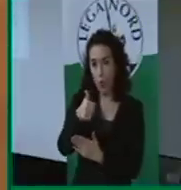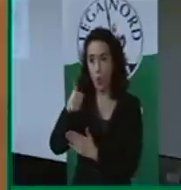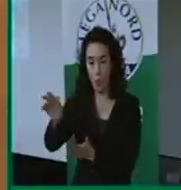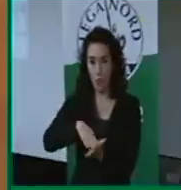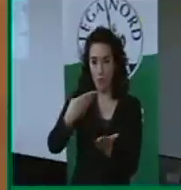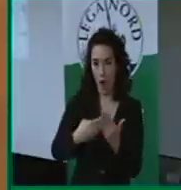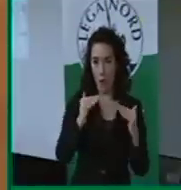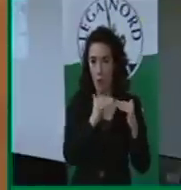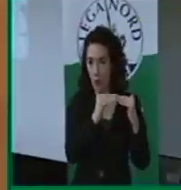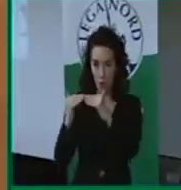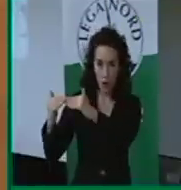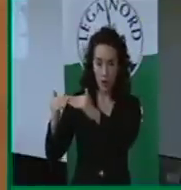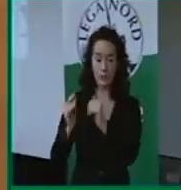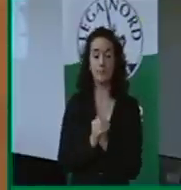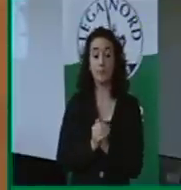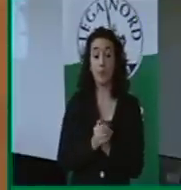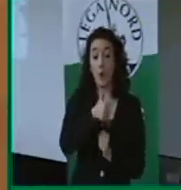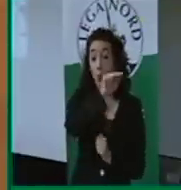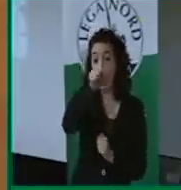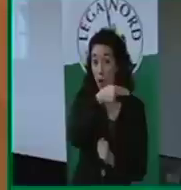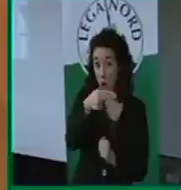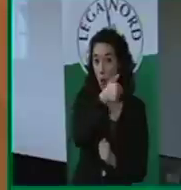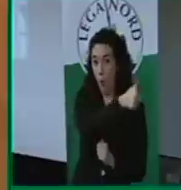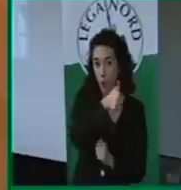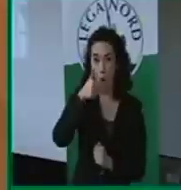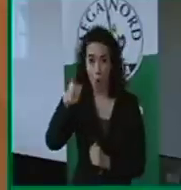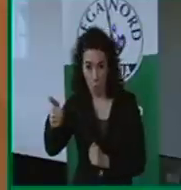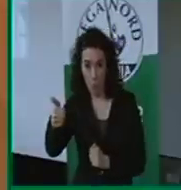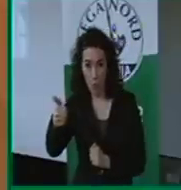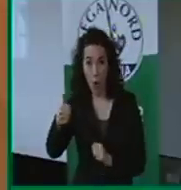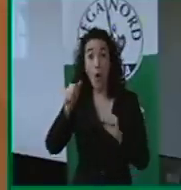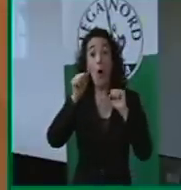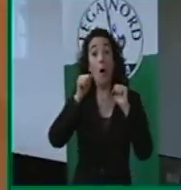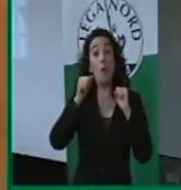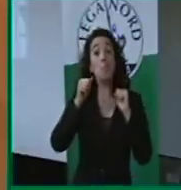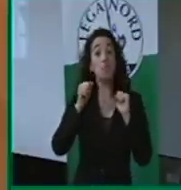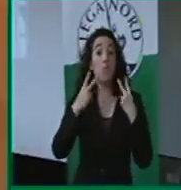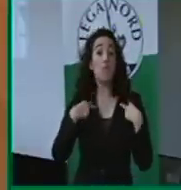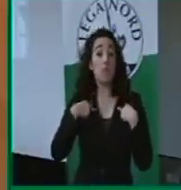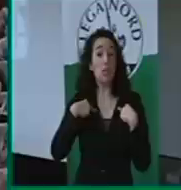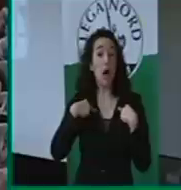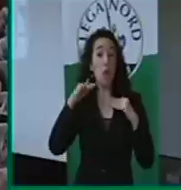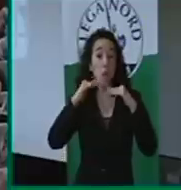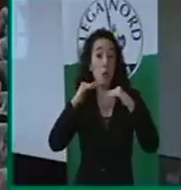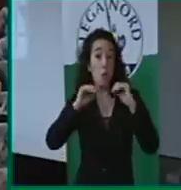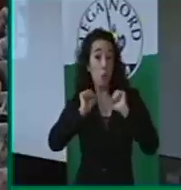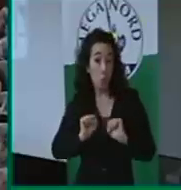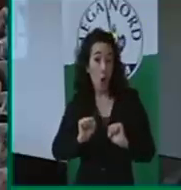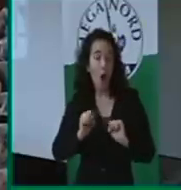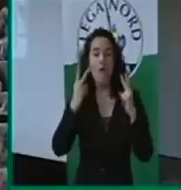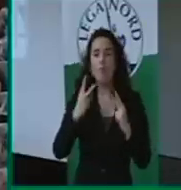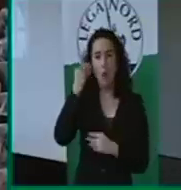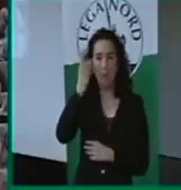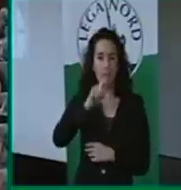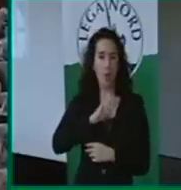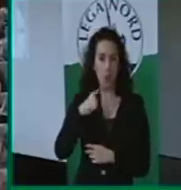tanto male noi con € a un un potremmo anche convivere Questo è il mio parere Mi spiace se